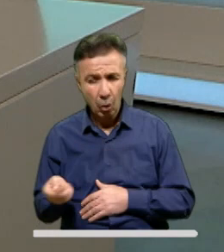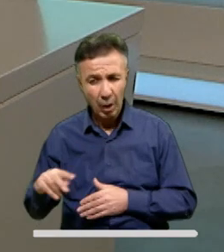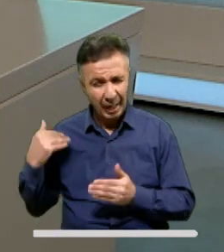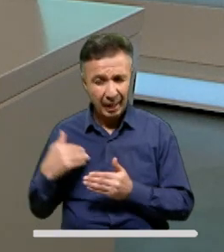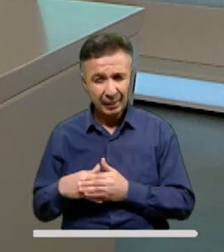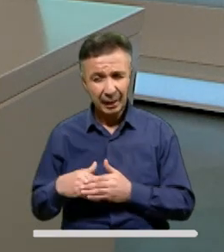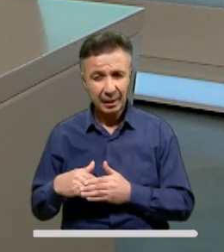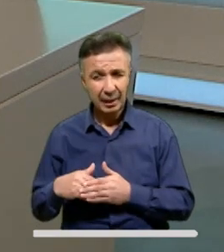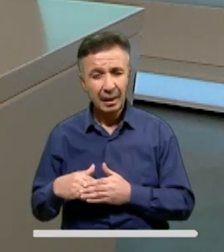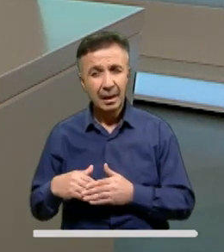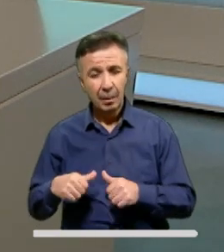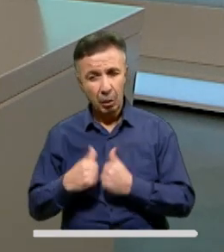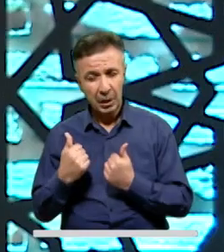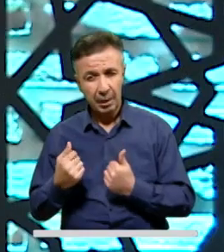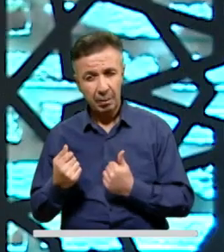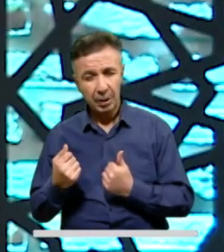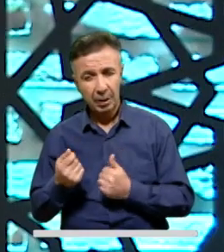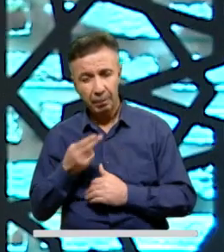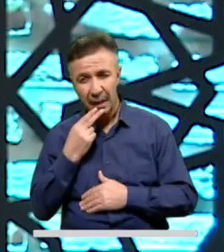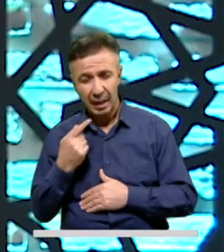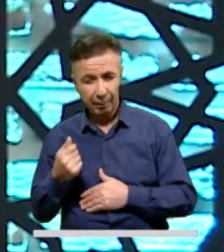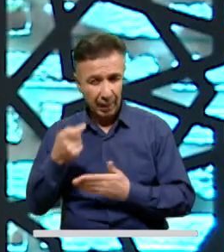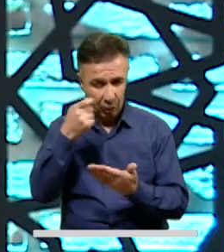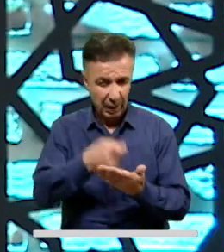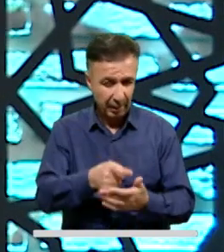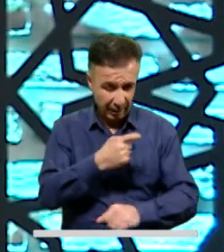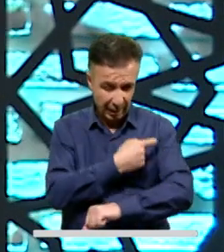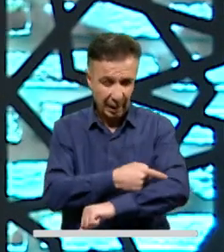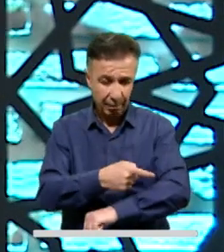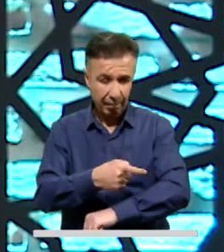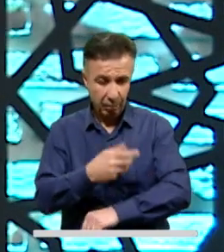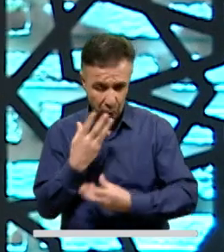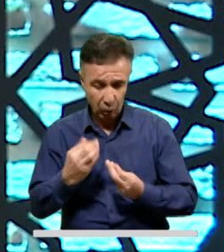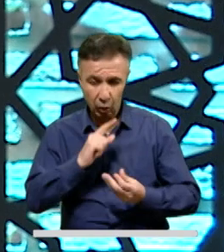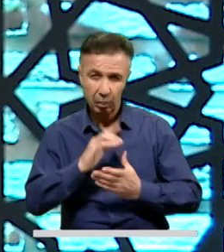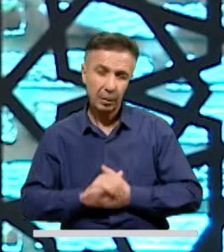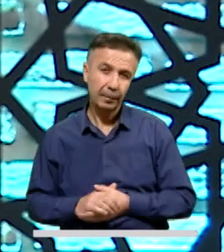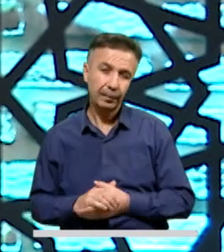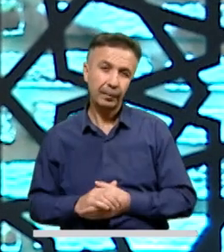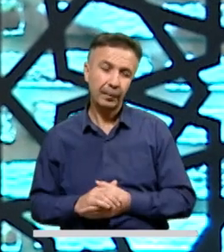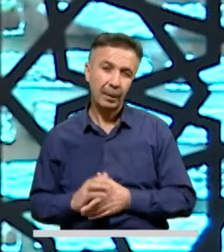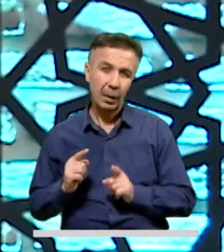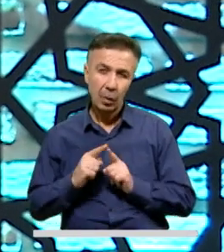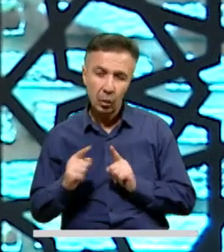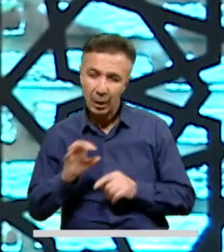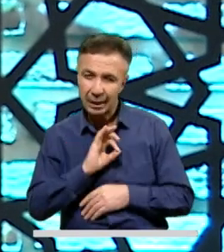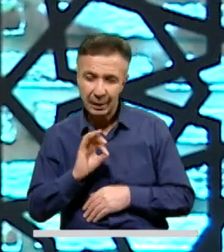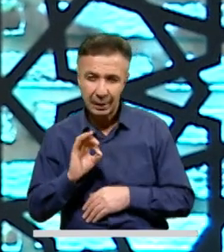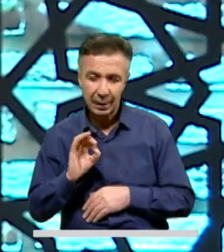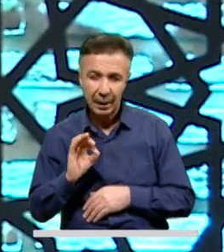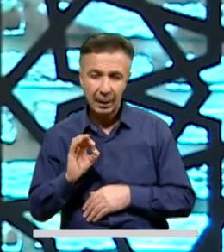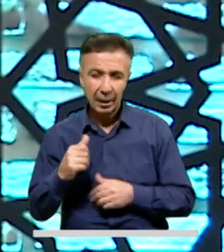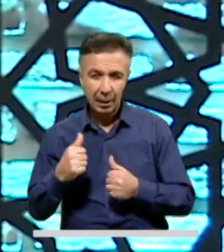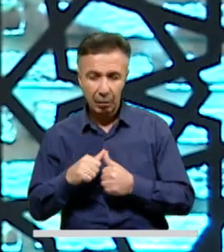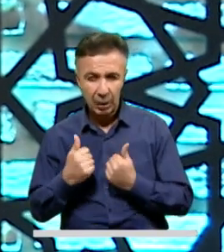mıdır? Yani. Soralım efendim. Bakalım hocam evet. Ne diyecek? Süresiz nafaka hakkındaki görüşlerini alalım. Kırıkkale'ye çok çok selam ediyoruz.